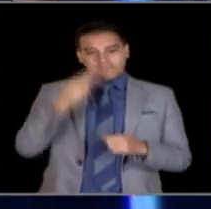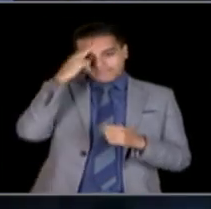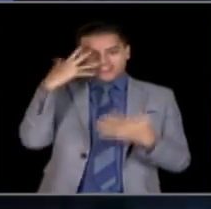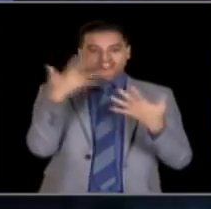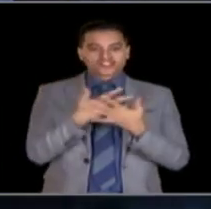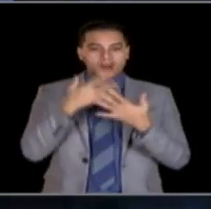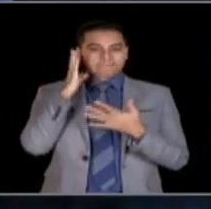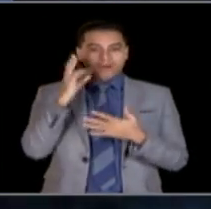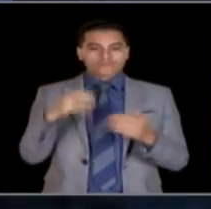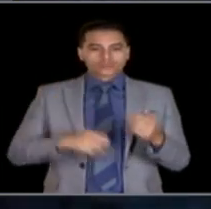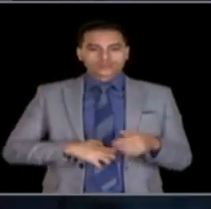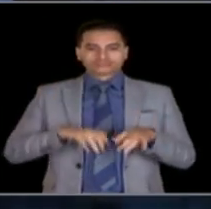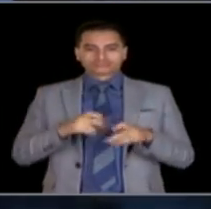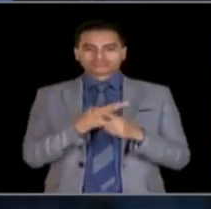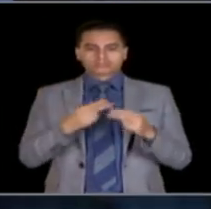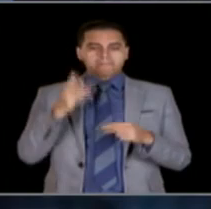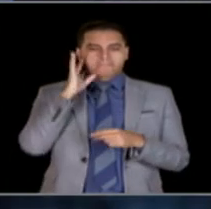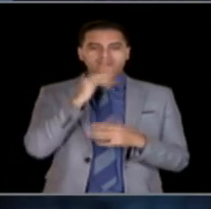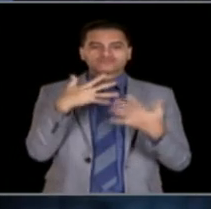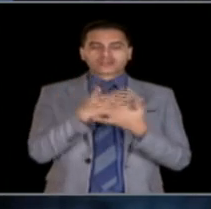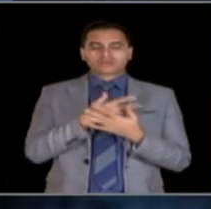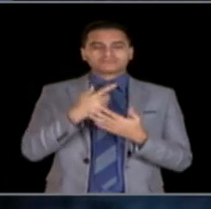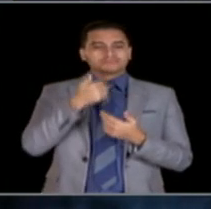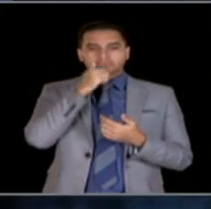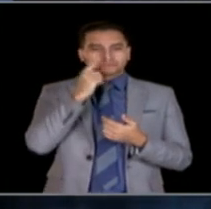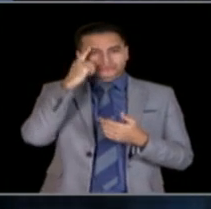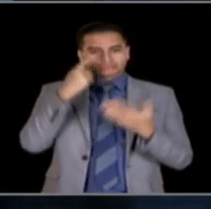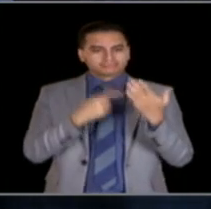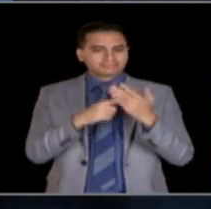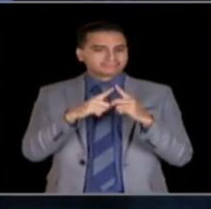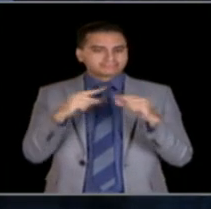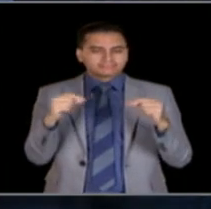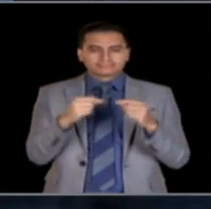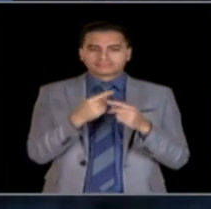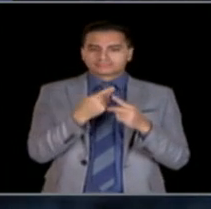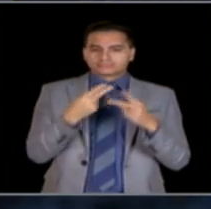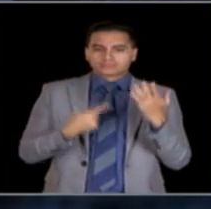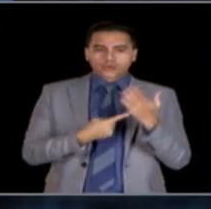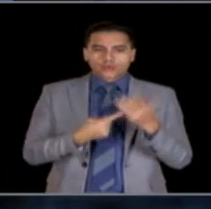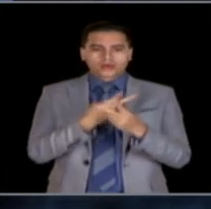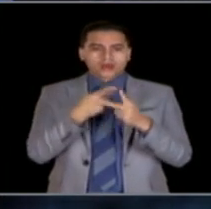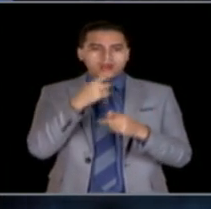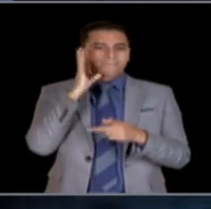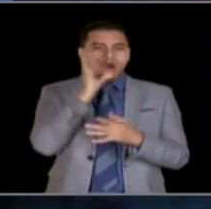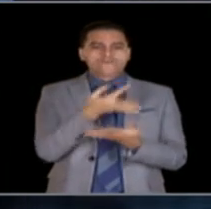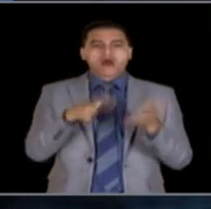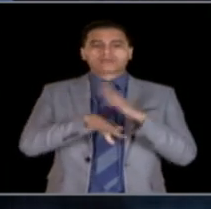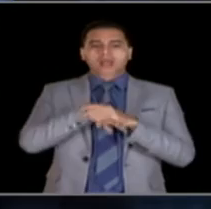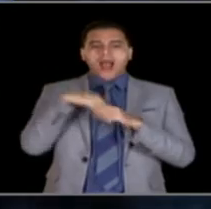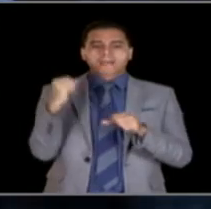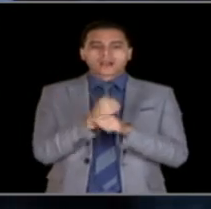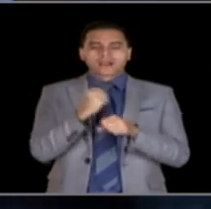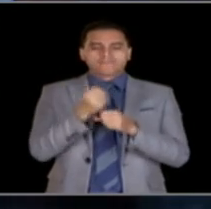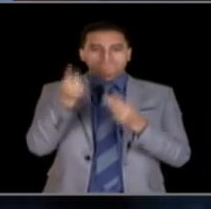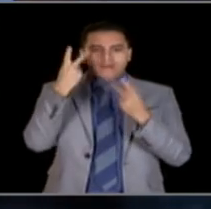ما هي شركة التكنولوجيا الآسيوية الأكثر تسجيلاً لبراءات الاختراع في الولايات